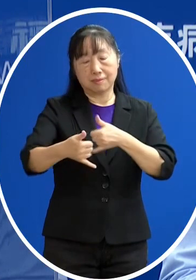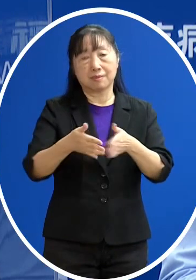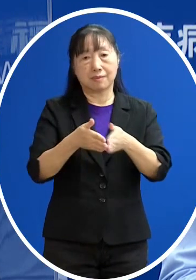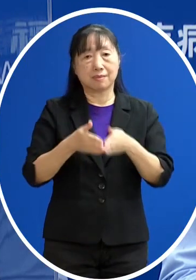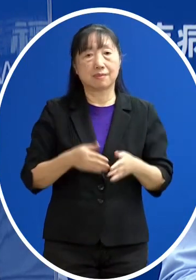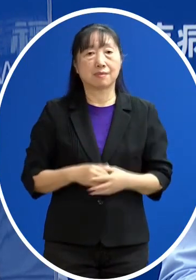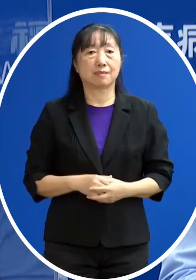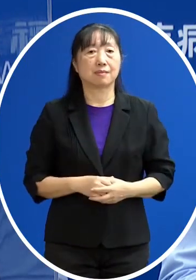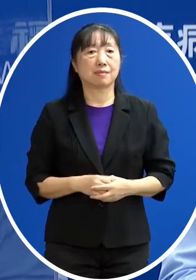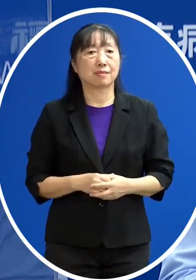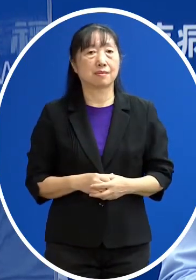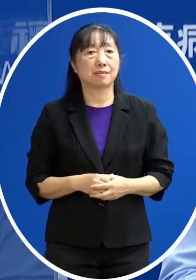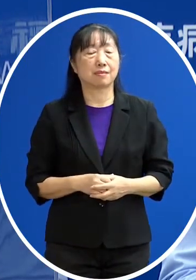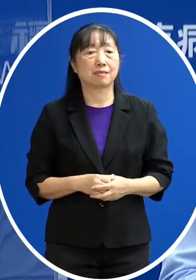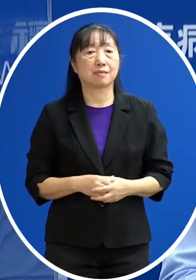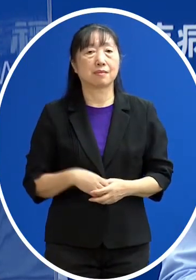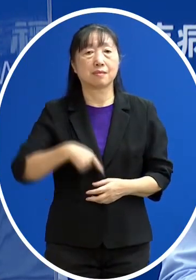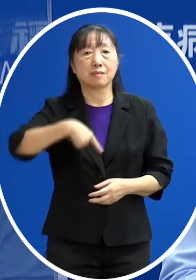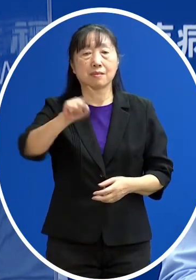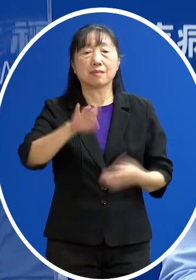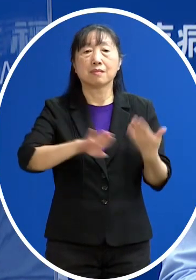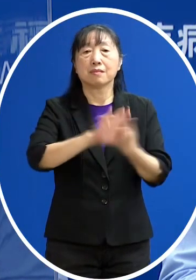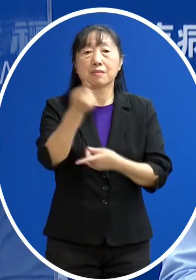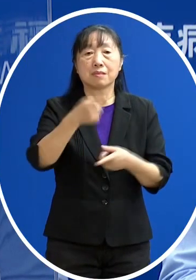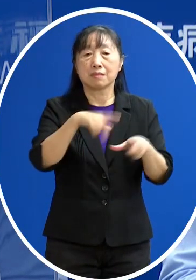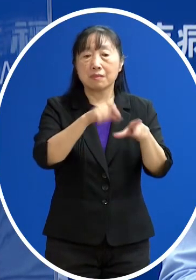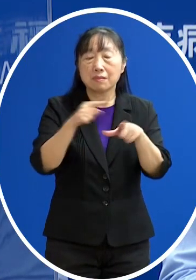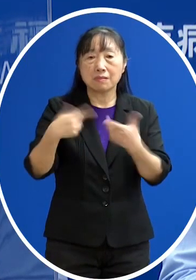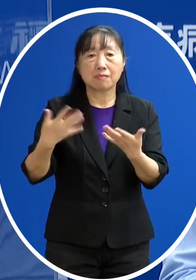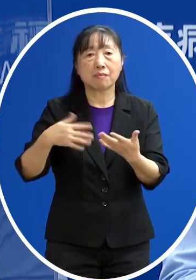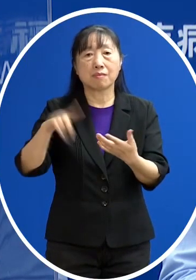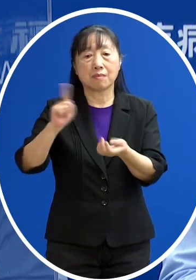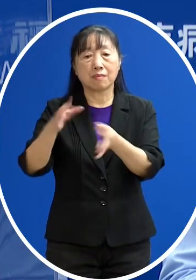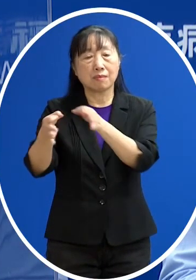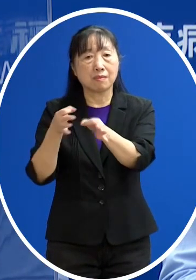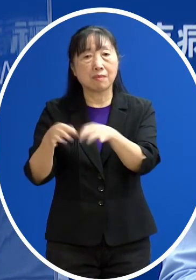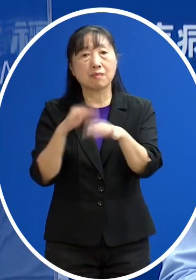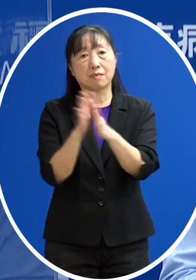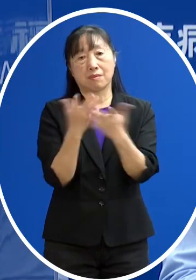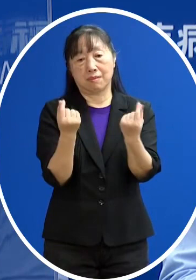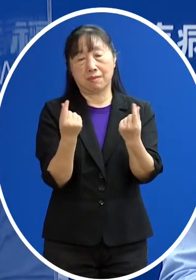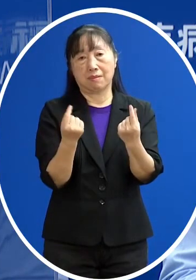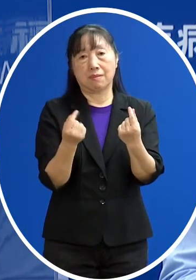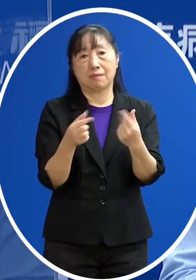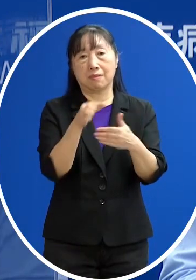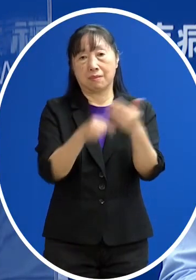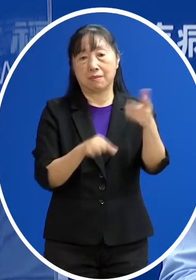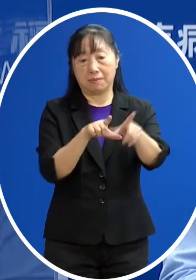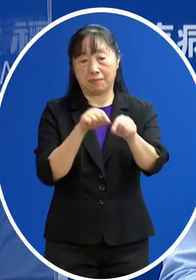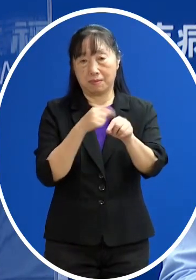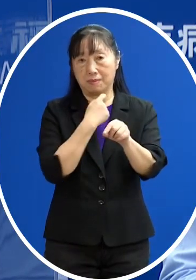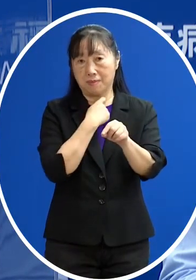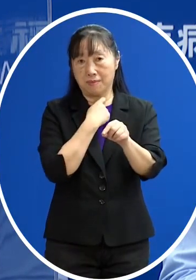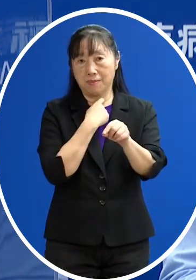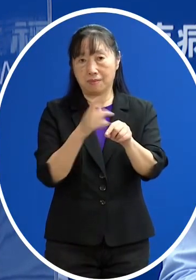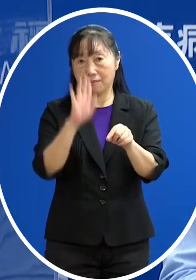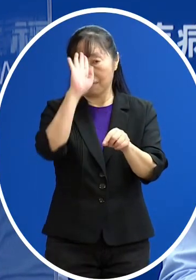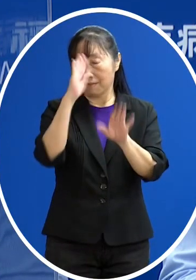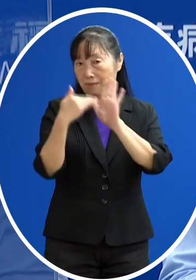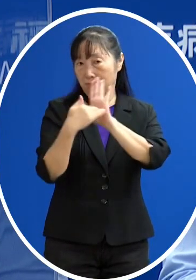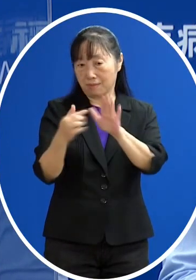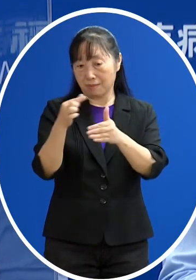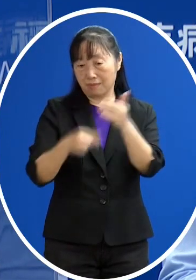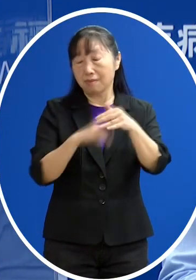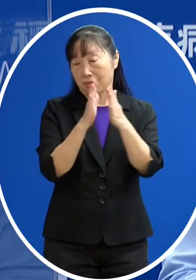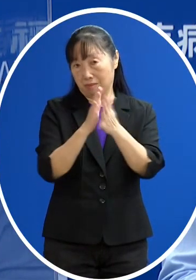哈。那到各个的营业场所或洽公的机关里面，一定要遵守哈该单位的一个哈防疫的措